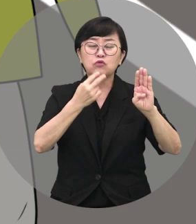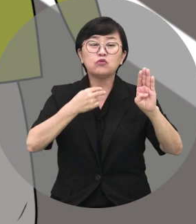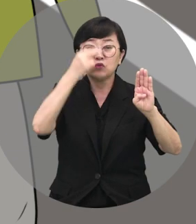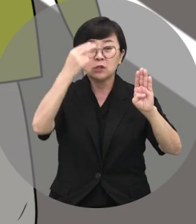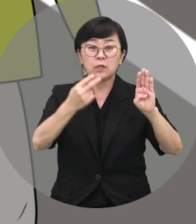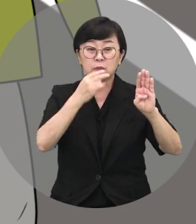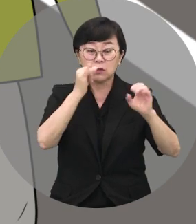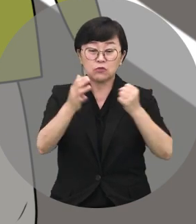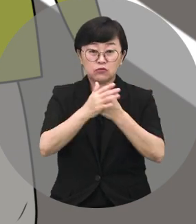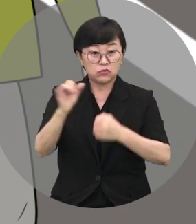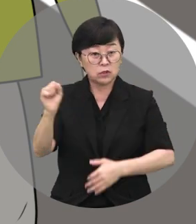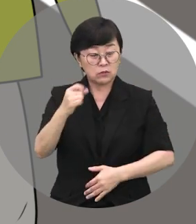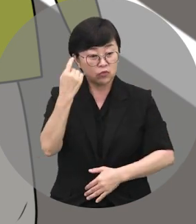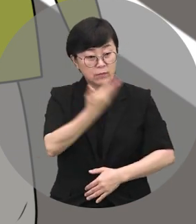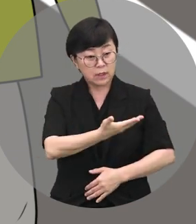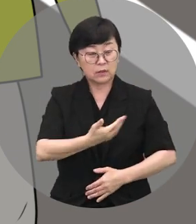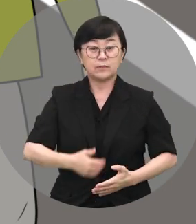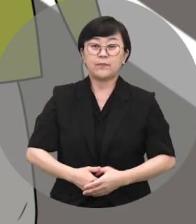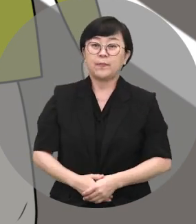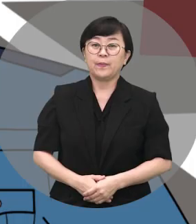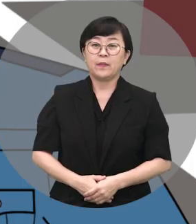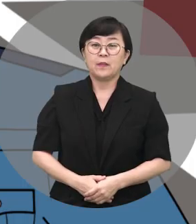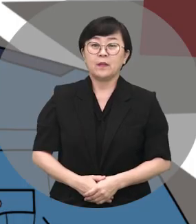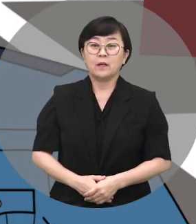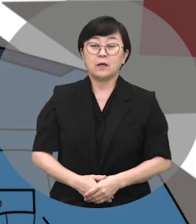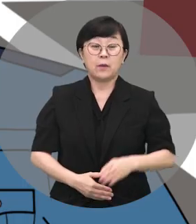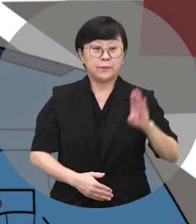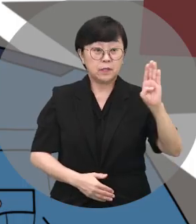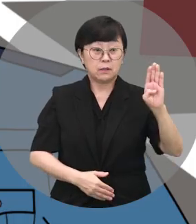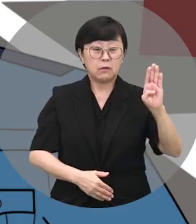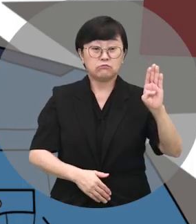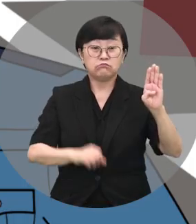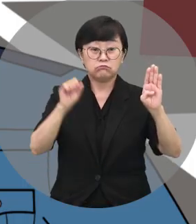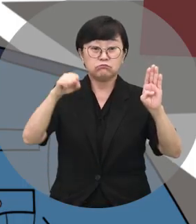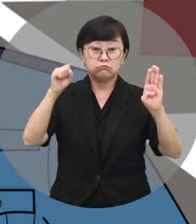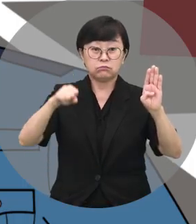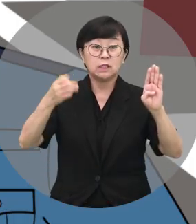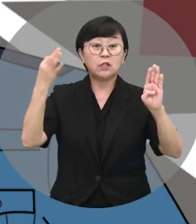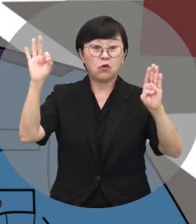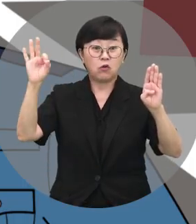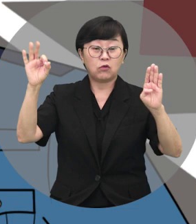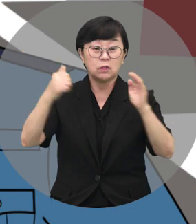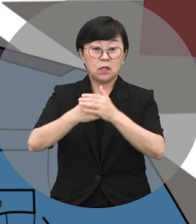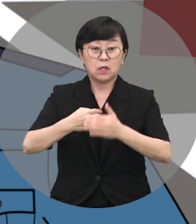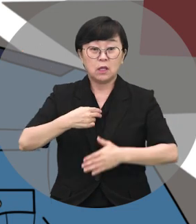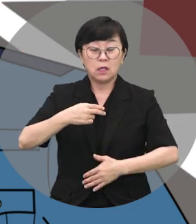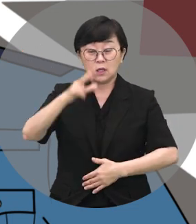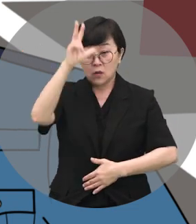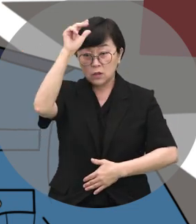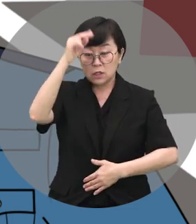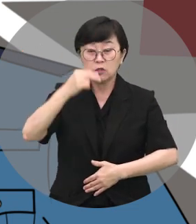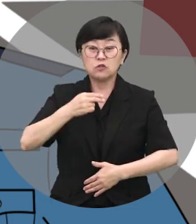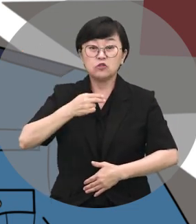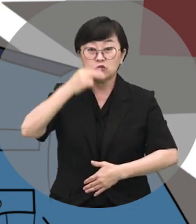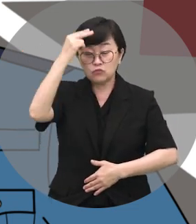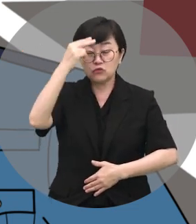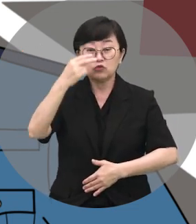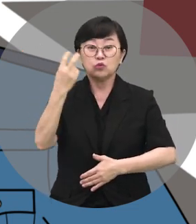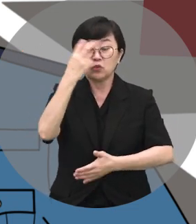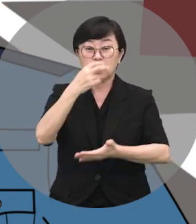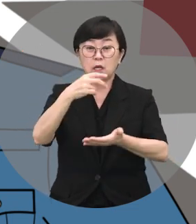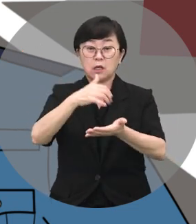나자 운전했는지 물어보았습니다. B씨가 운전했다고 인정하자 경찰관은 음주 측정을